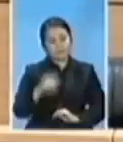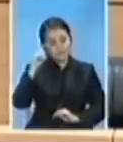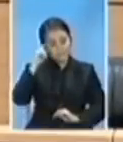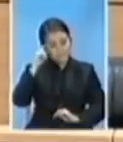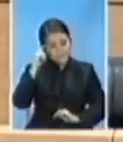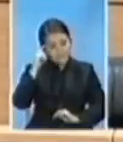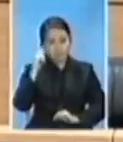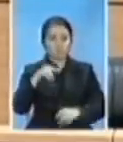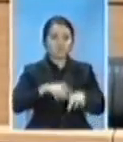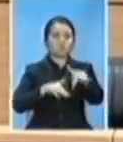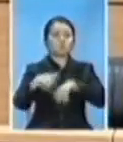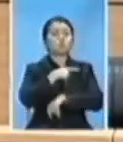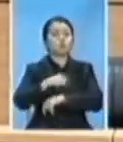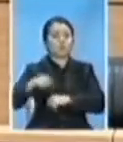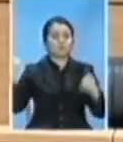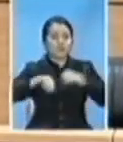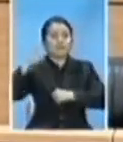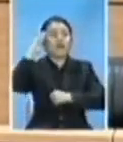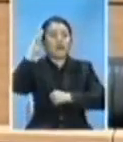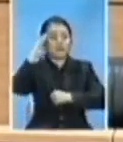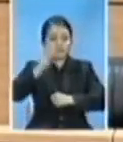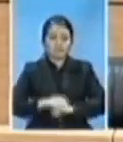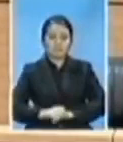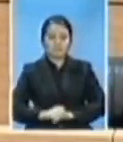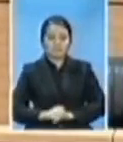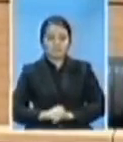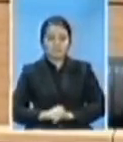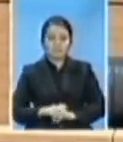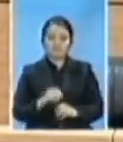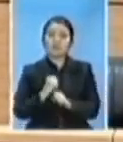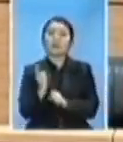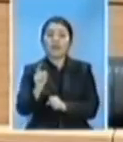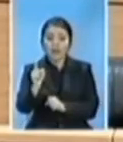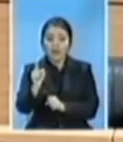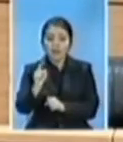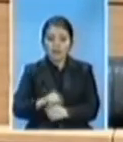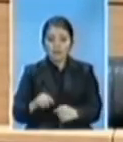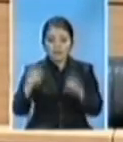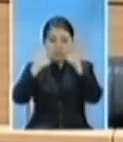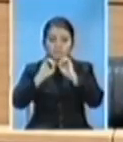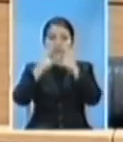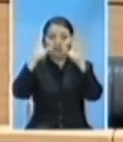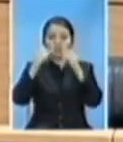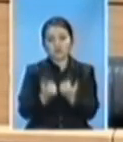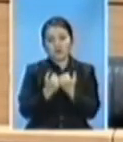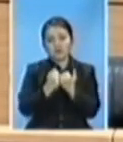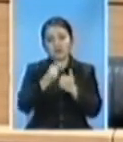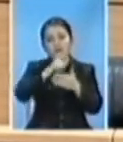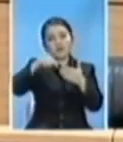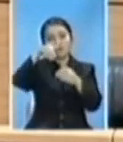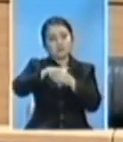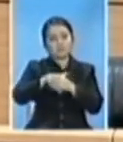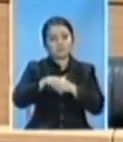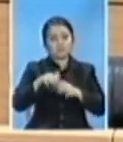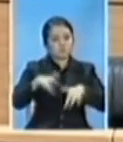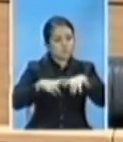ว่าประชาชนชอบและเป็นยังไงครับผลการเลือกตั้งได้สองเสียงมันชัดเจนแล้วประชาชนเขาไม่เอ